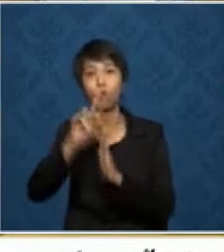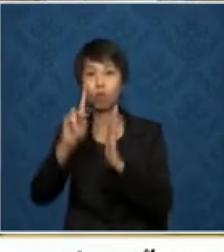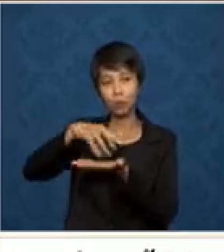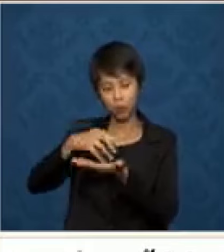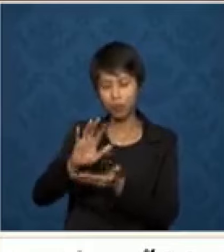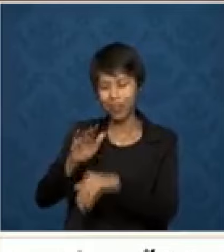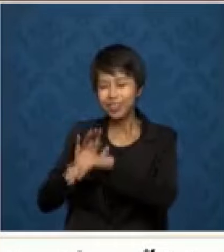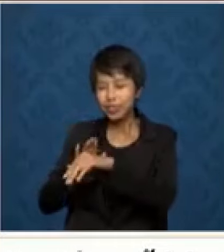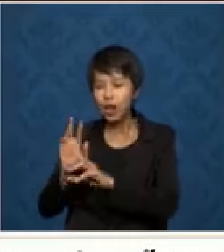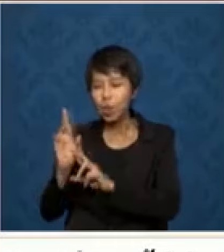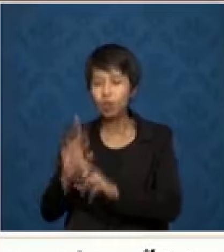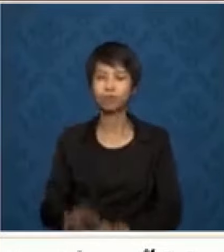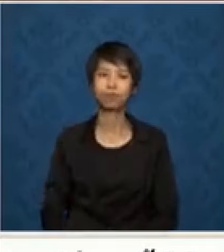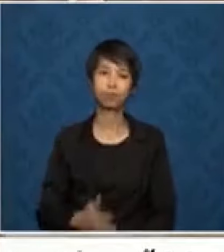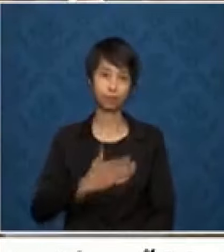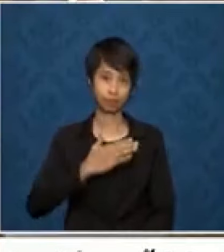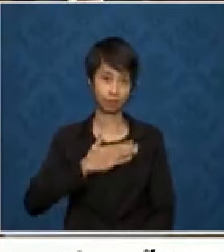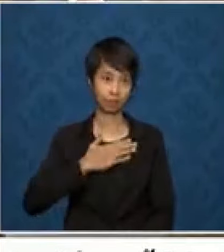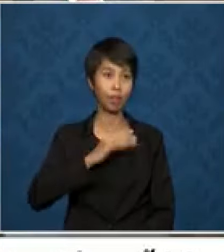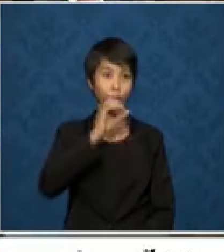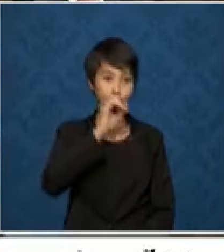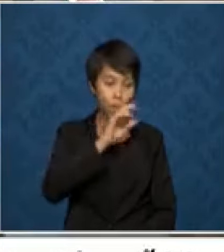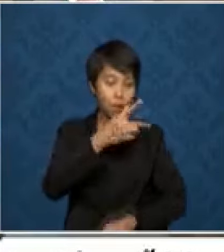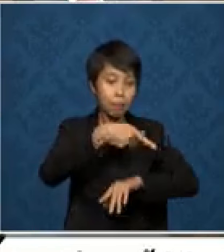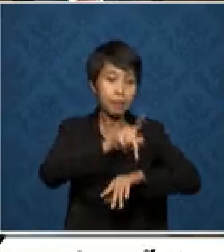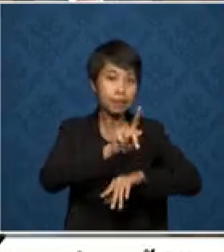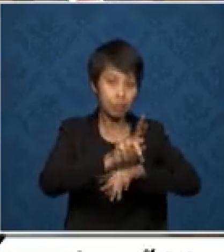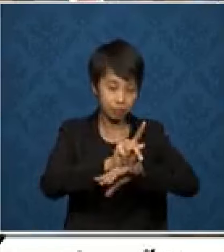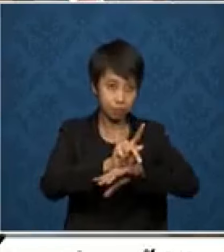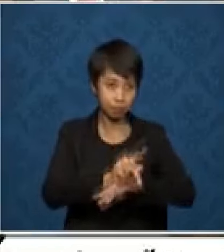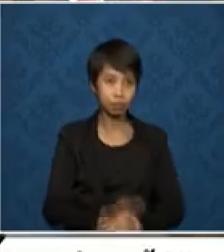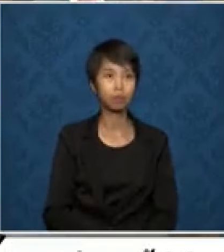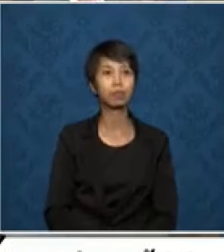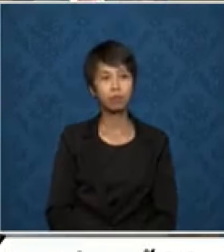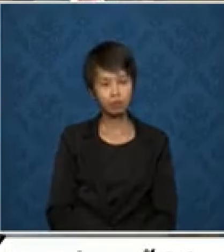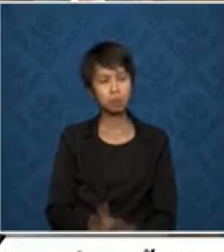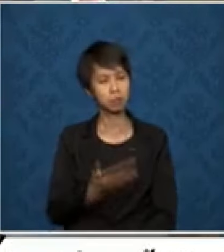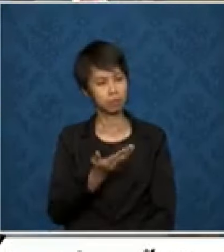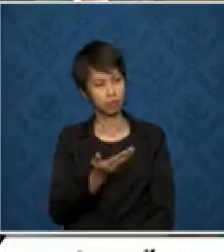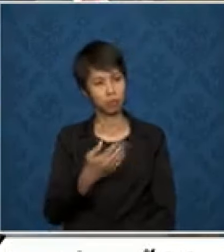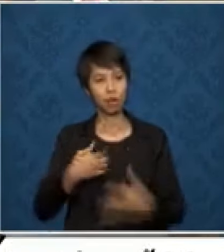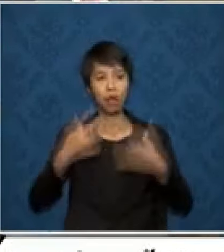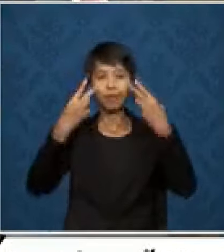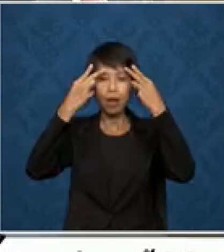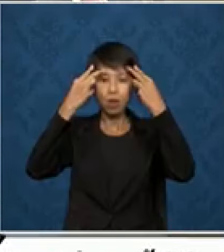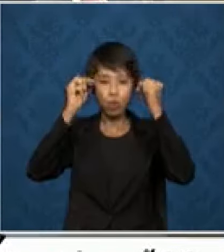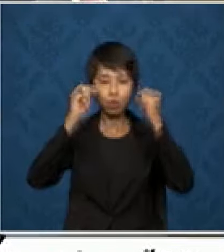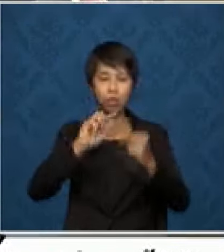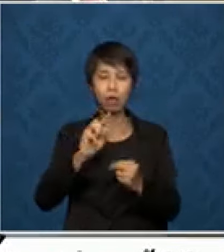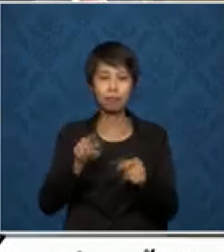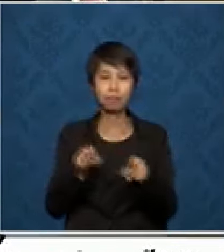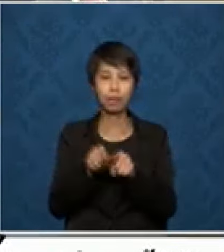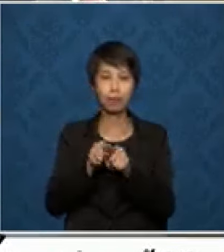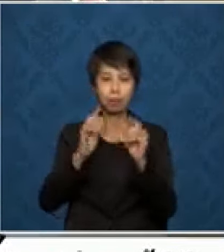ประธานคะก็ผมกราบเรียนกับท่านประธานว่าแต่ท่านนายกเอาหูไปนาเอาตาไป